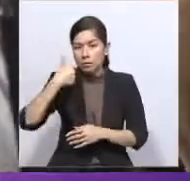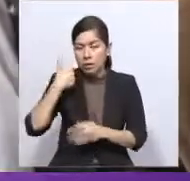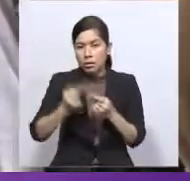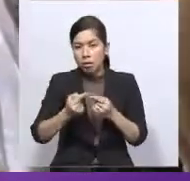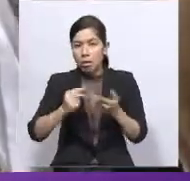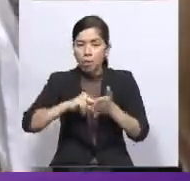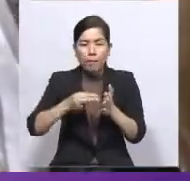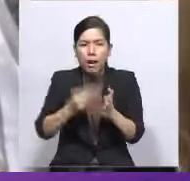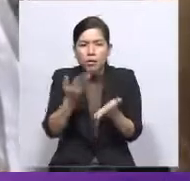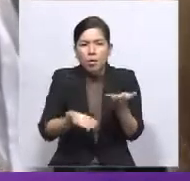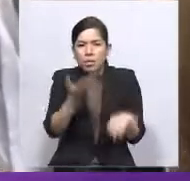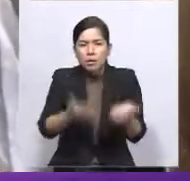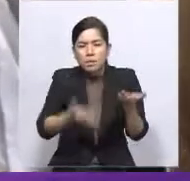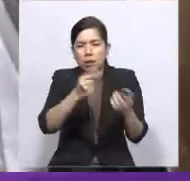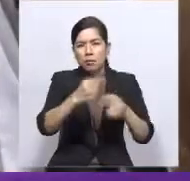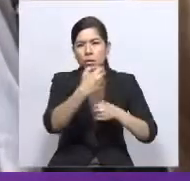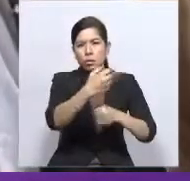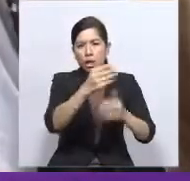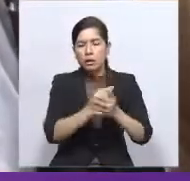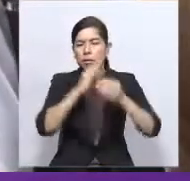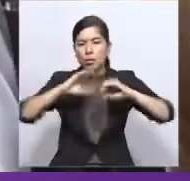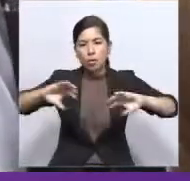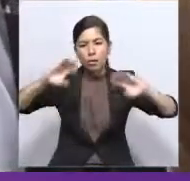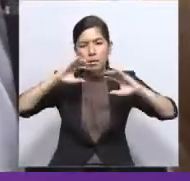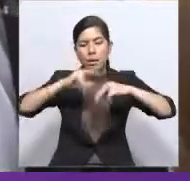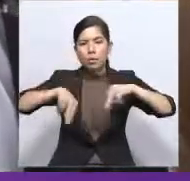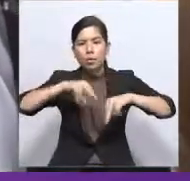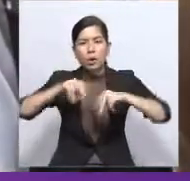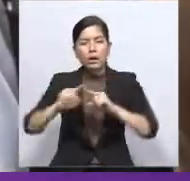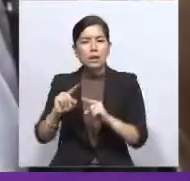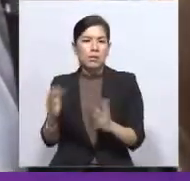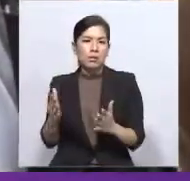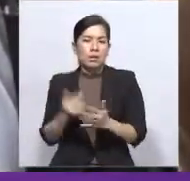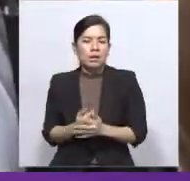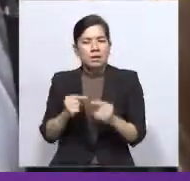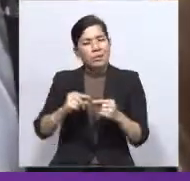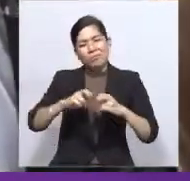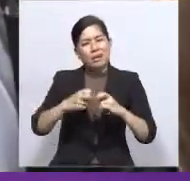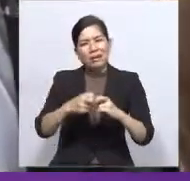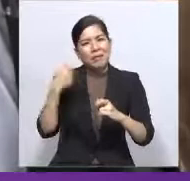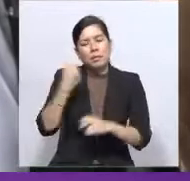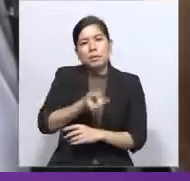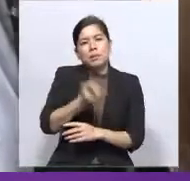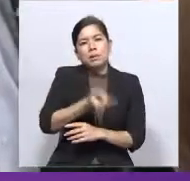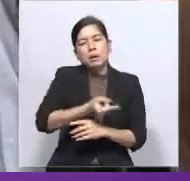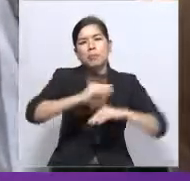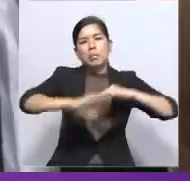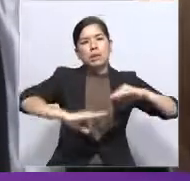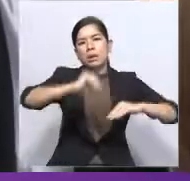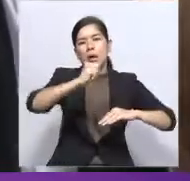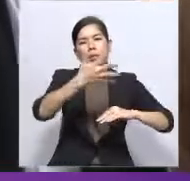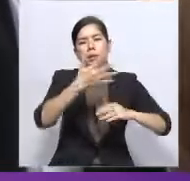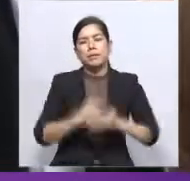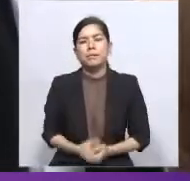จถ้ารัฐบาลที่ปล่อยปละเลยมาแล้วไม่เอาใจใส่อะไรเลยไอ้ผู้บริหารเงินได้คล่องเหมือนเดิมนี่แหละอันตรายนะผม